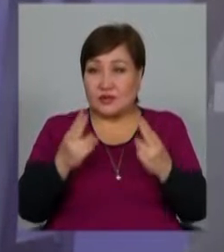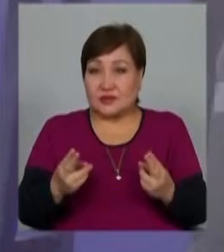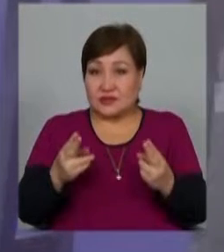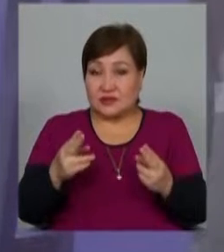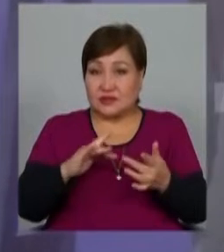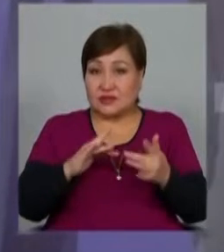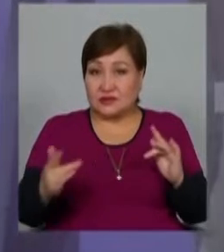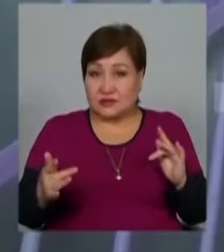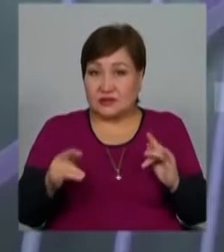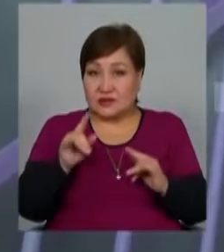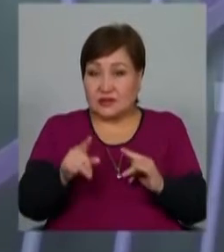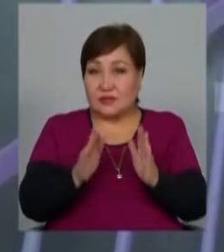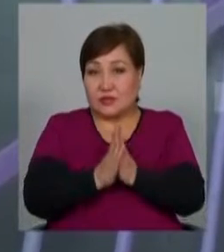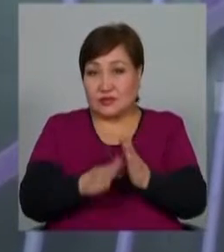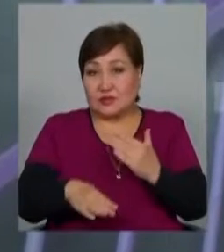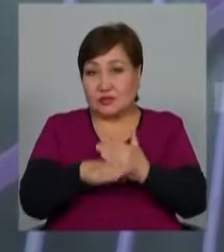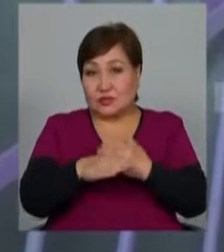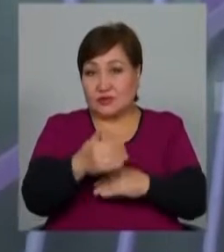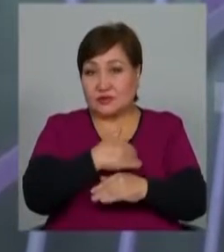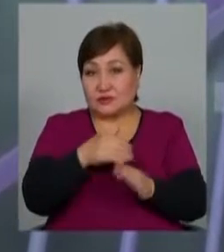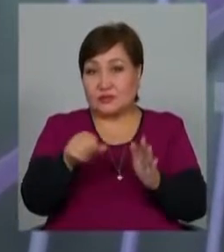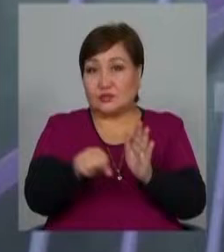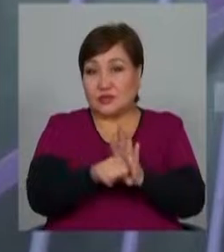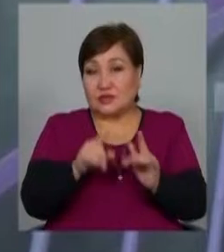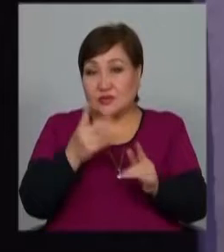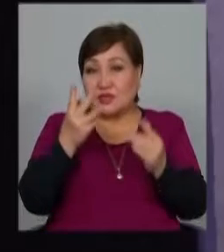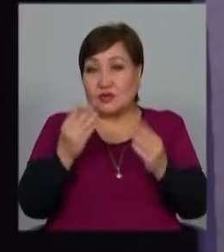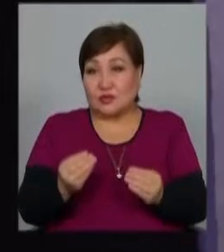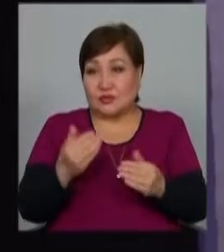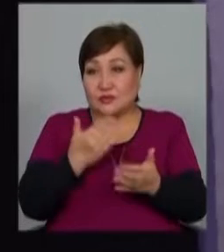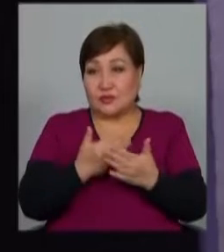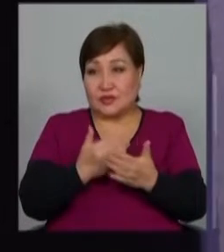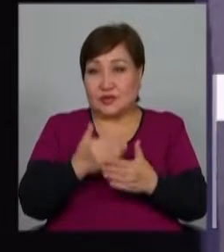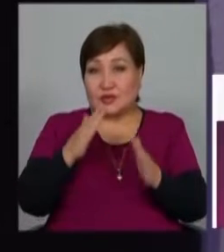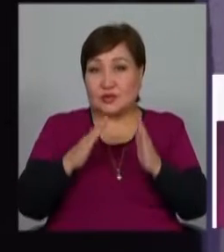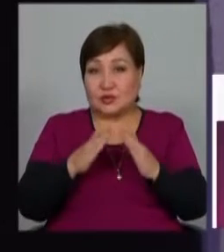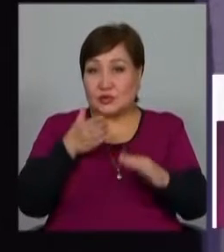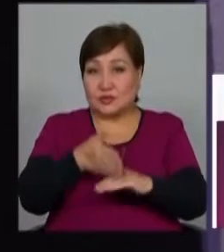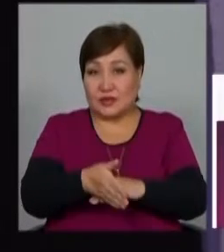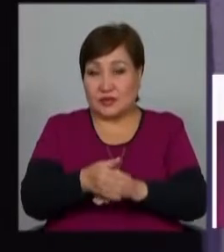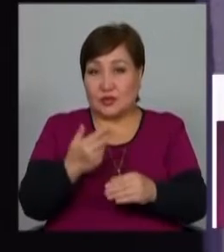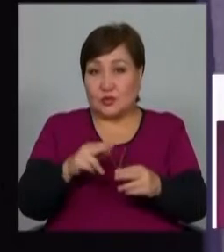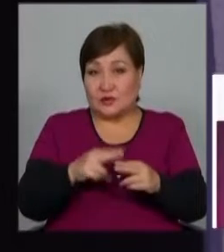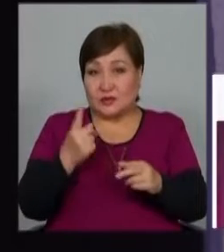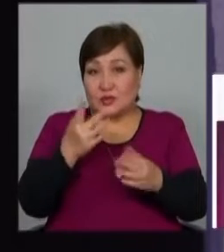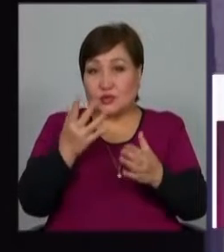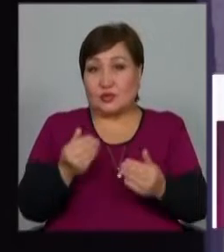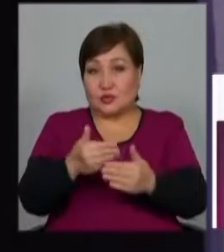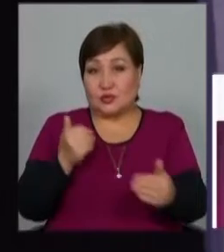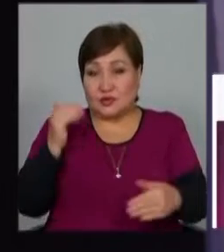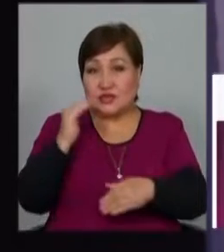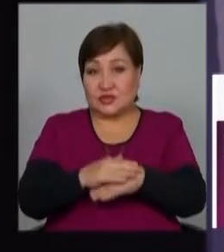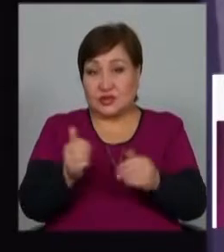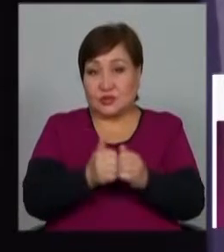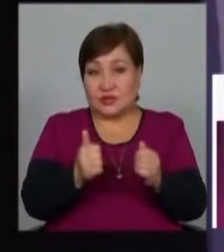айтып, көмек сұрапты. Содан 2 күн бойына үйден шықпай қойған көрінеді. Позавчера вечером вот. Осыдан бір күн бұрын кешке көршілерді жинап,